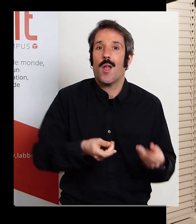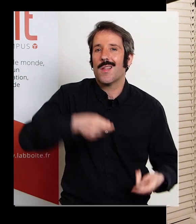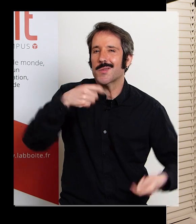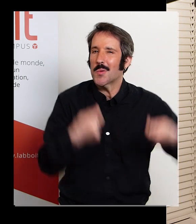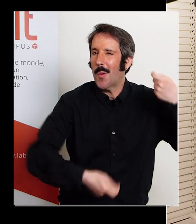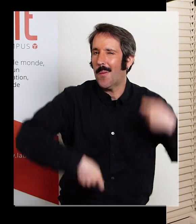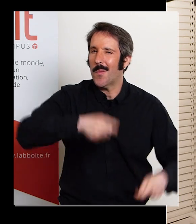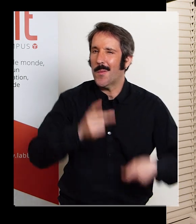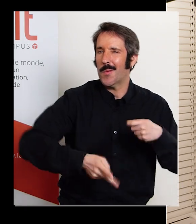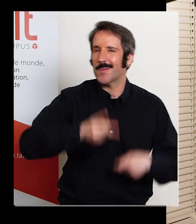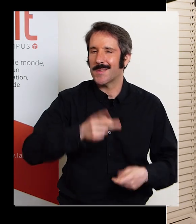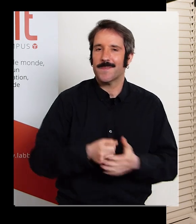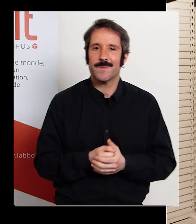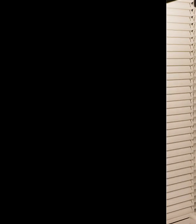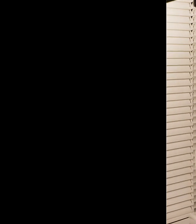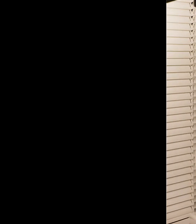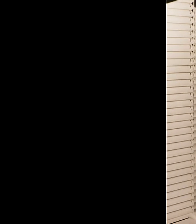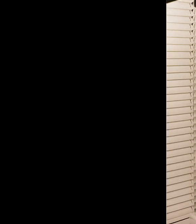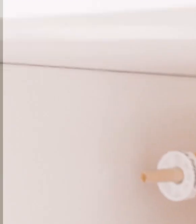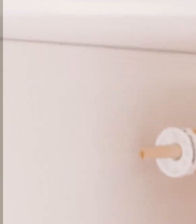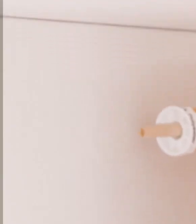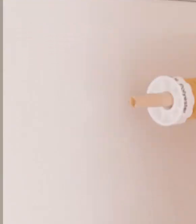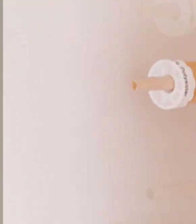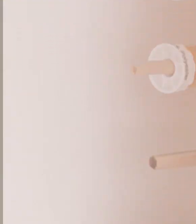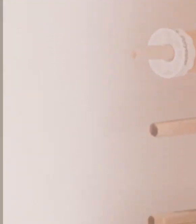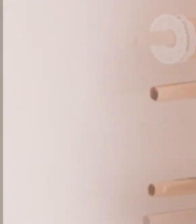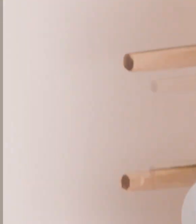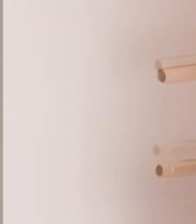permettre d'obtenir une certaine souplesse au tissu.